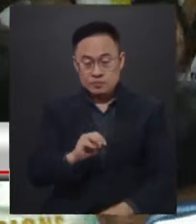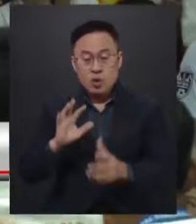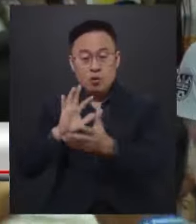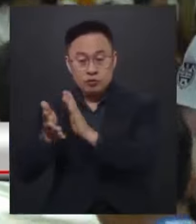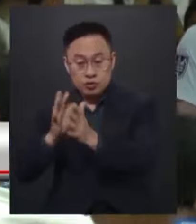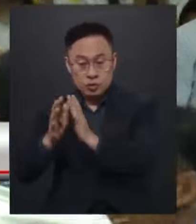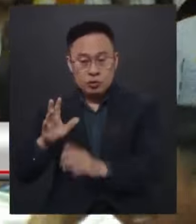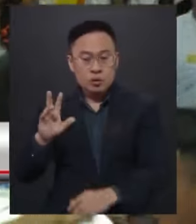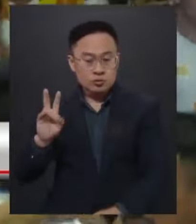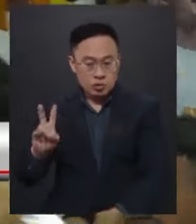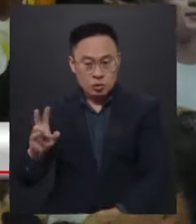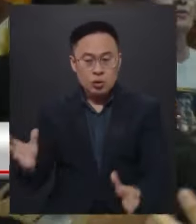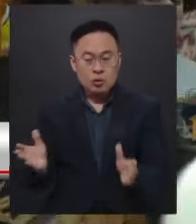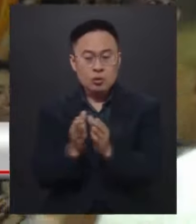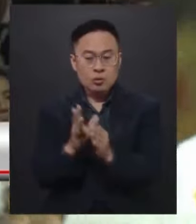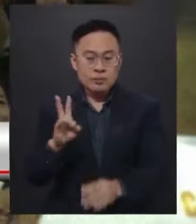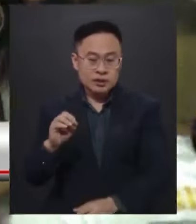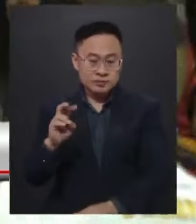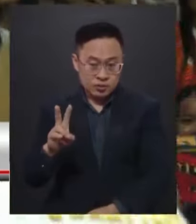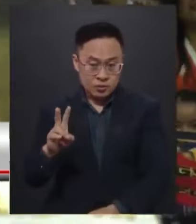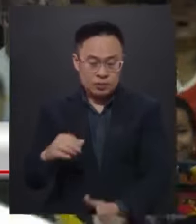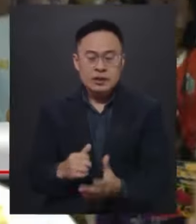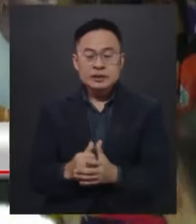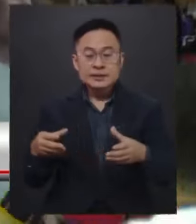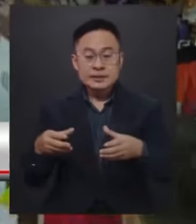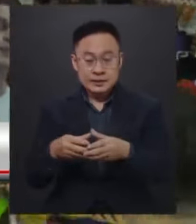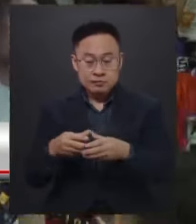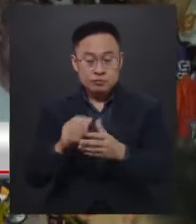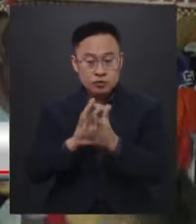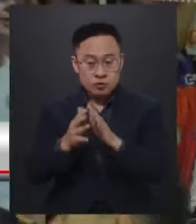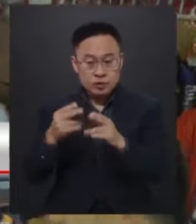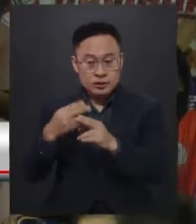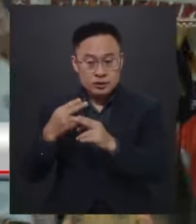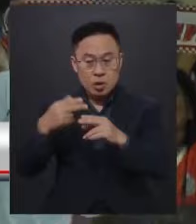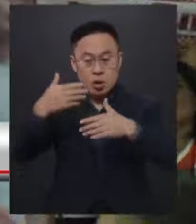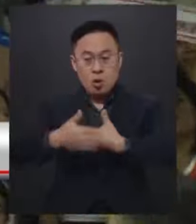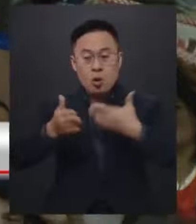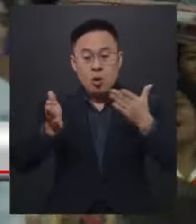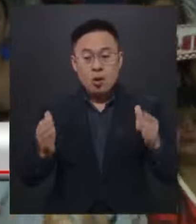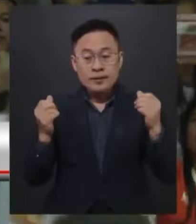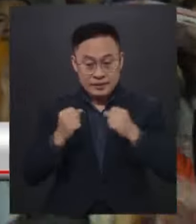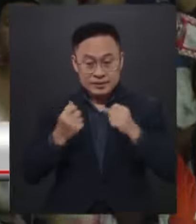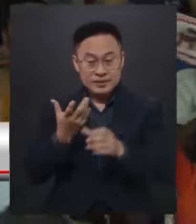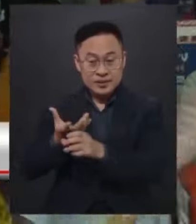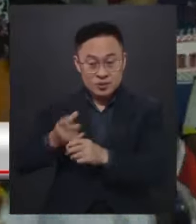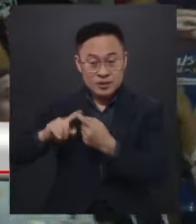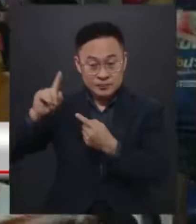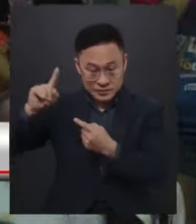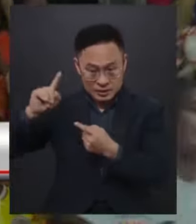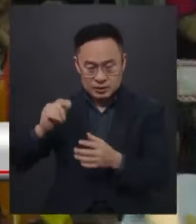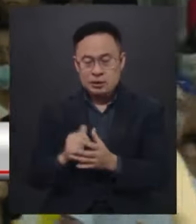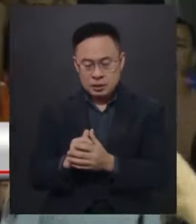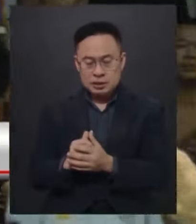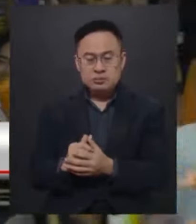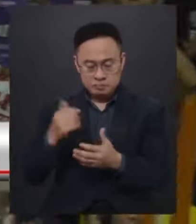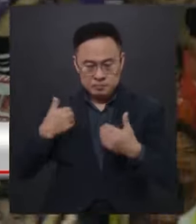กีฬาฟุตบอลแห่งประเทศไทยนะคะประกอบด้วยห้องเย็นท่าข้ามแชมป์ฟุตซอลไทยลีกฤดูกาล2023ค่ะและ